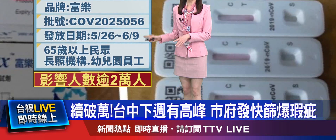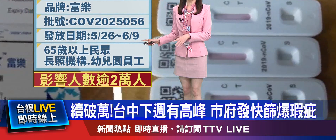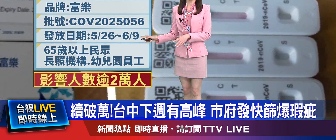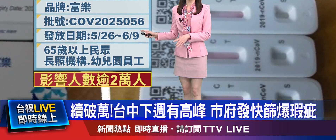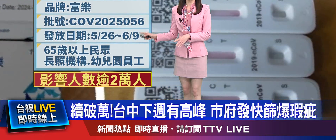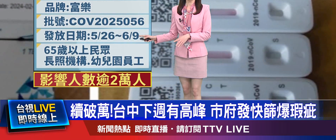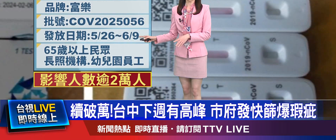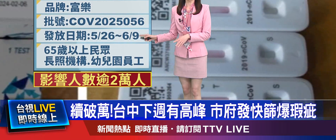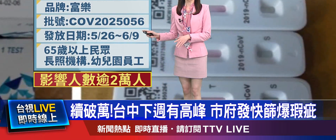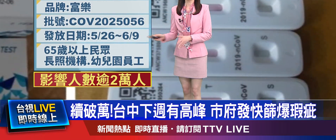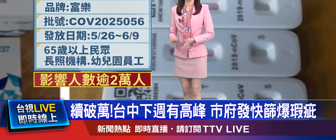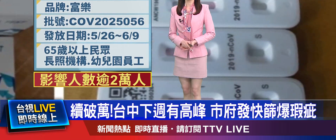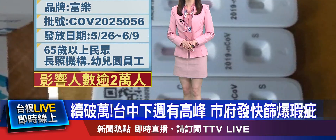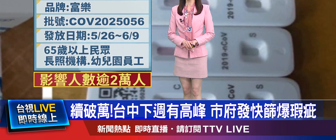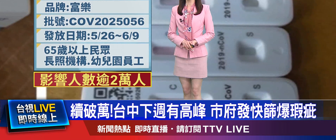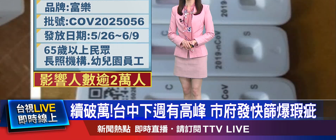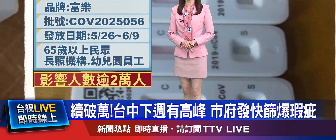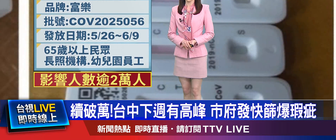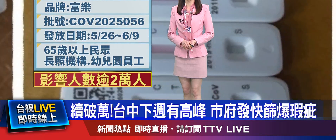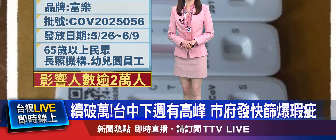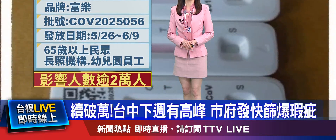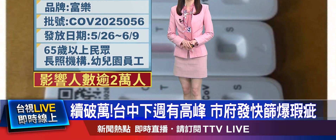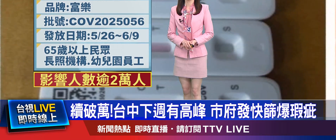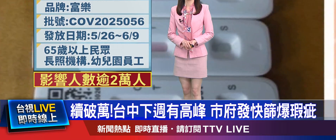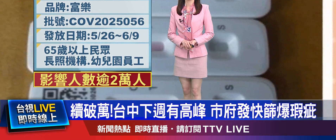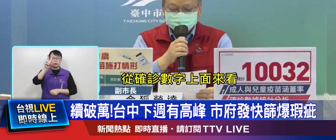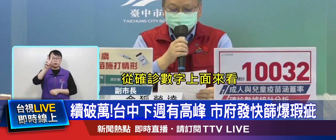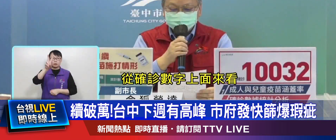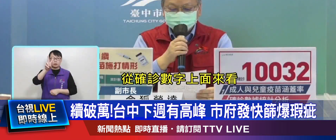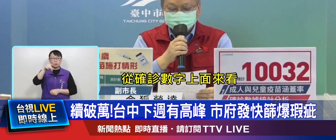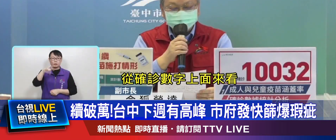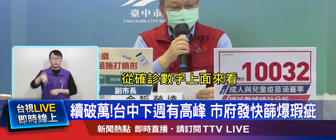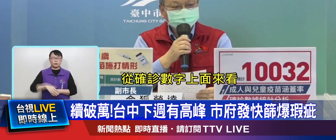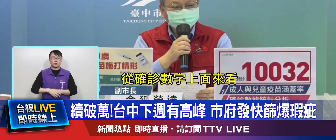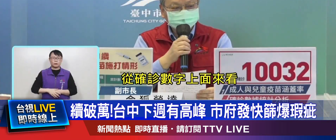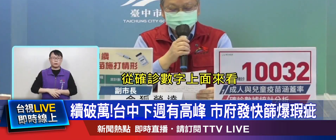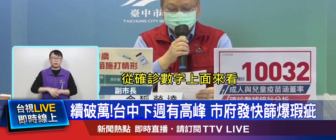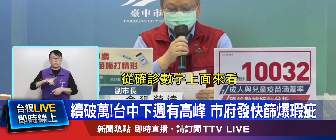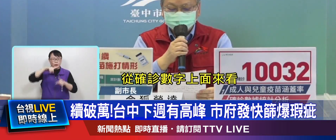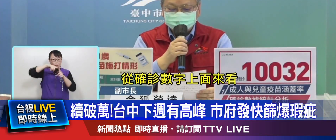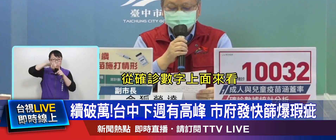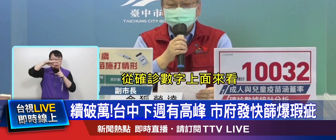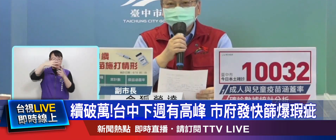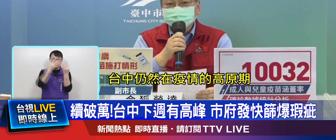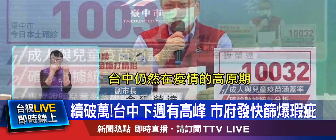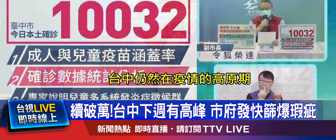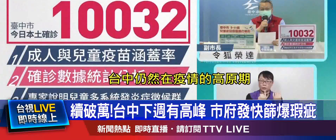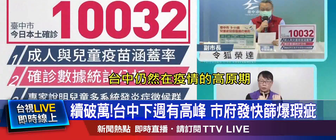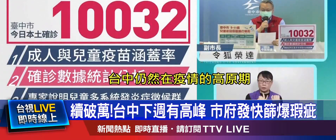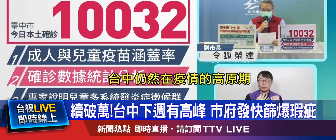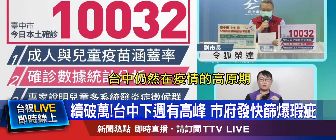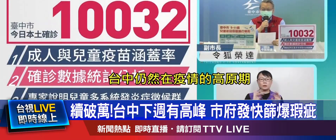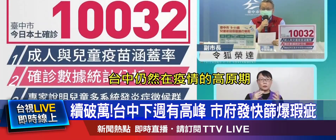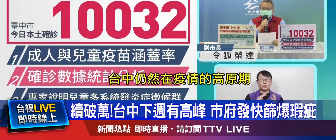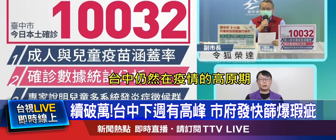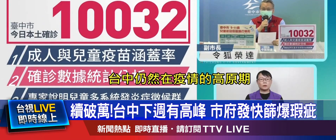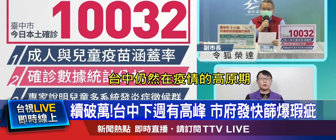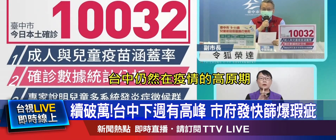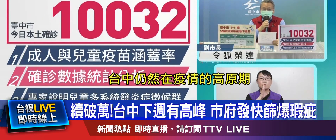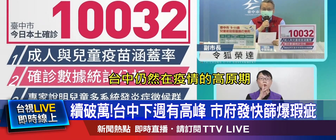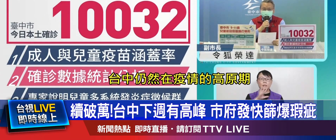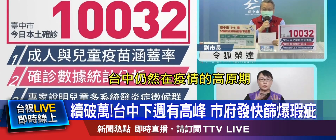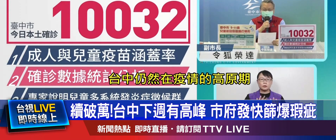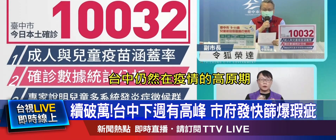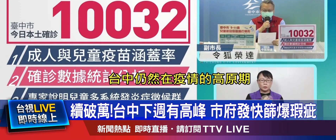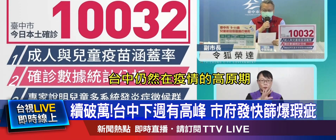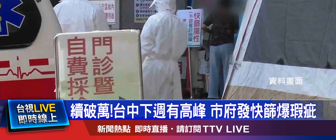是有这一款快筛的市民，可以前往卫生局退换货。 那么从确诊数字上面来看，台中仍然是在疫